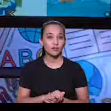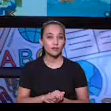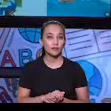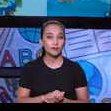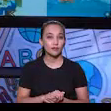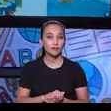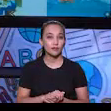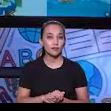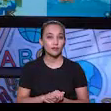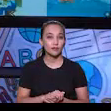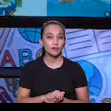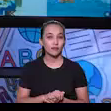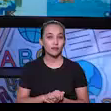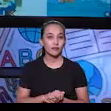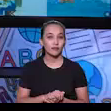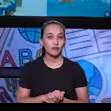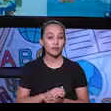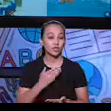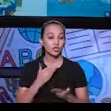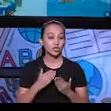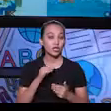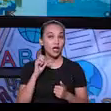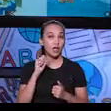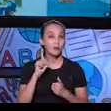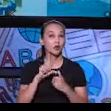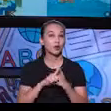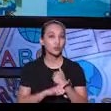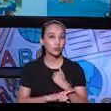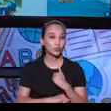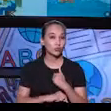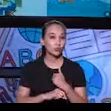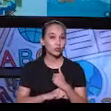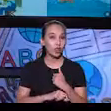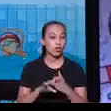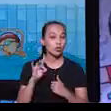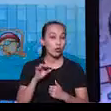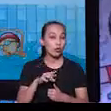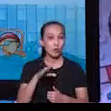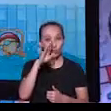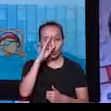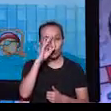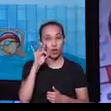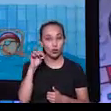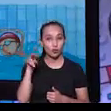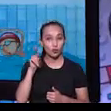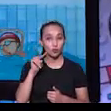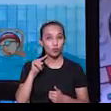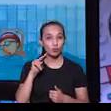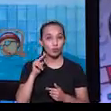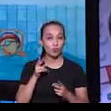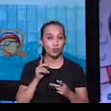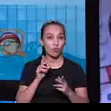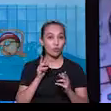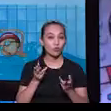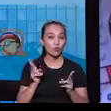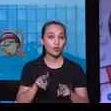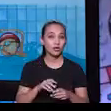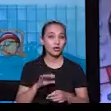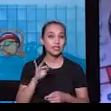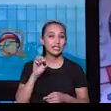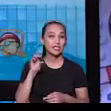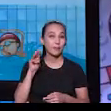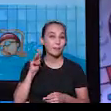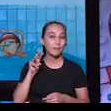это тоже мальчик. Даже если у нас окончание «а», это мы говорим в родительном падеже. Алишера, Камола и